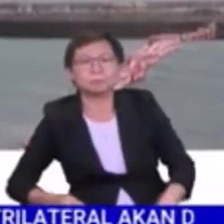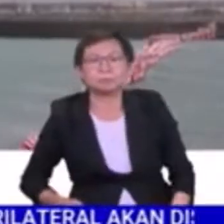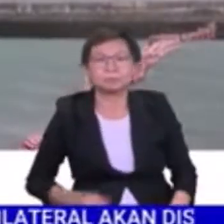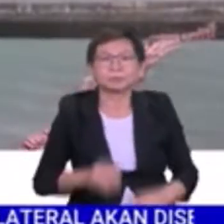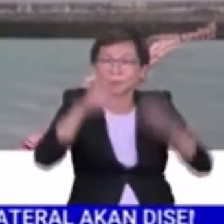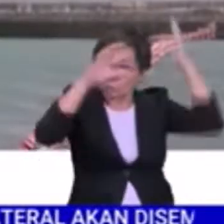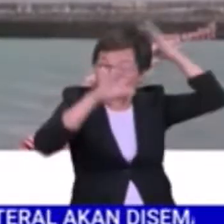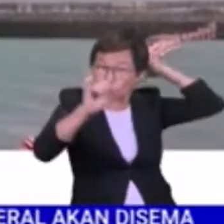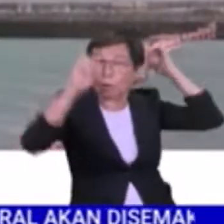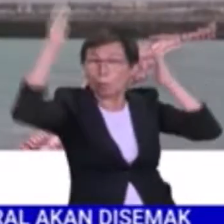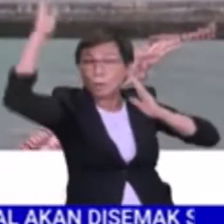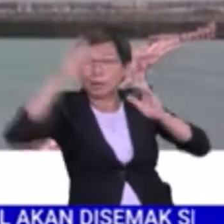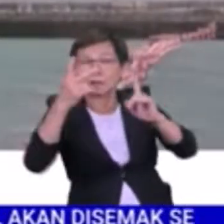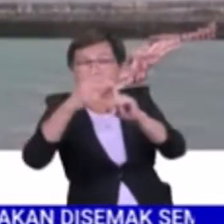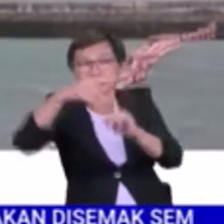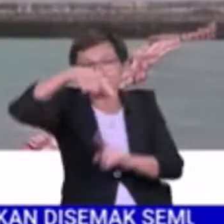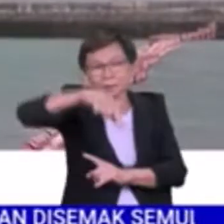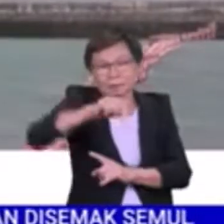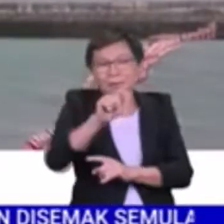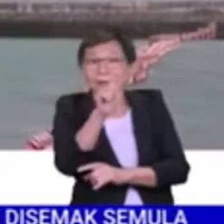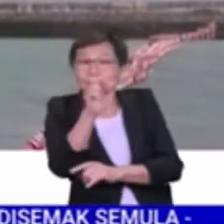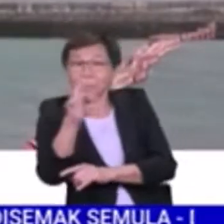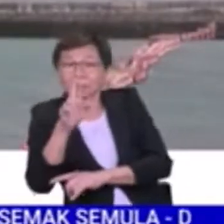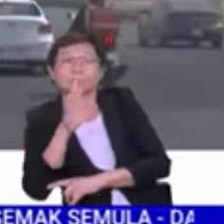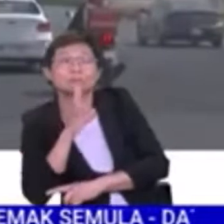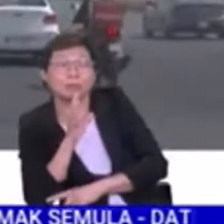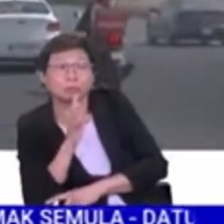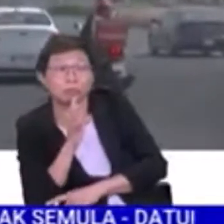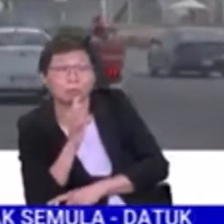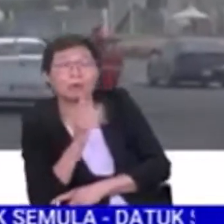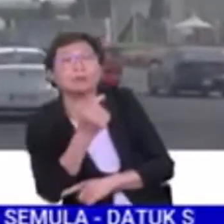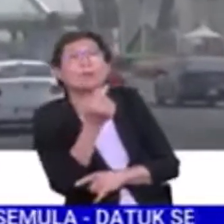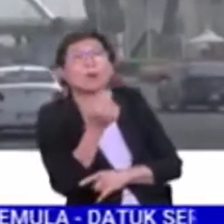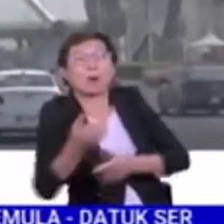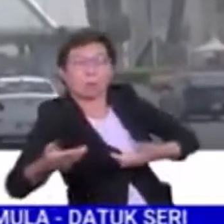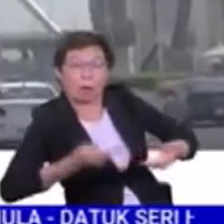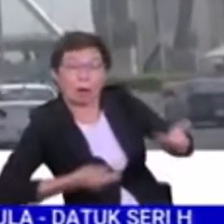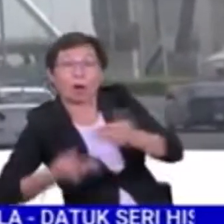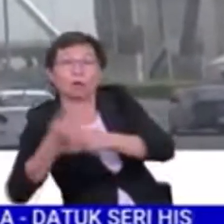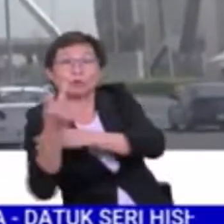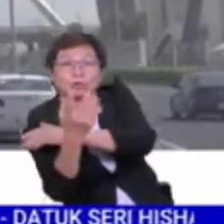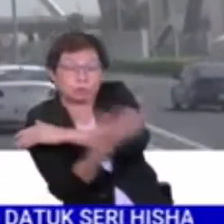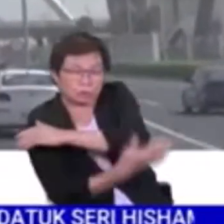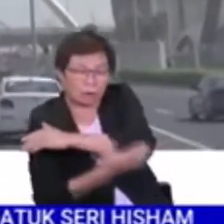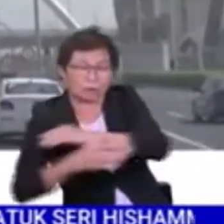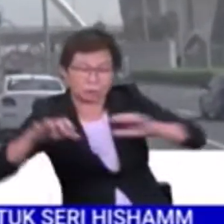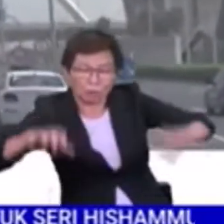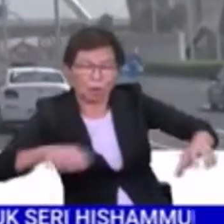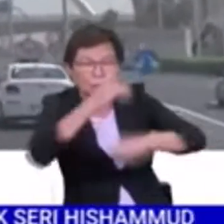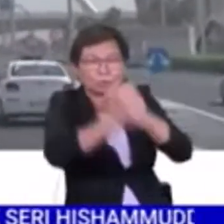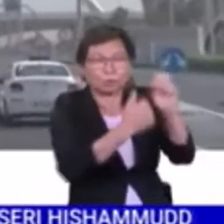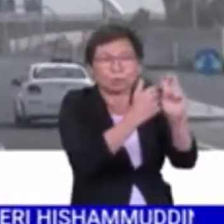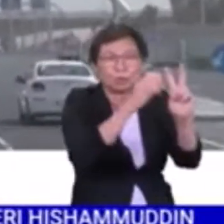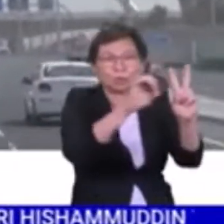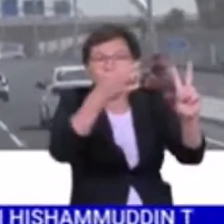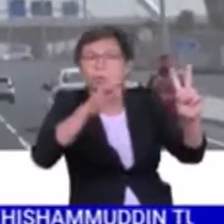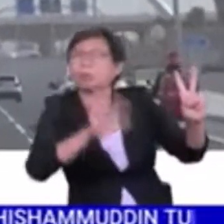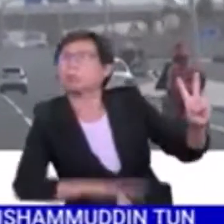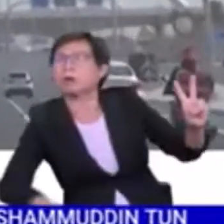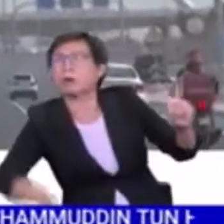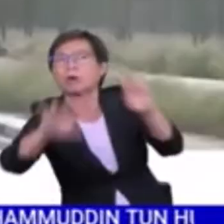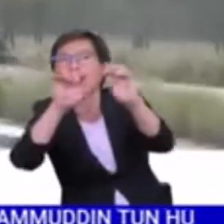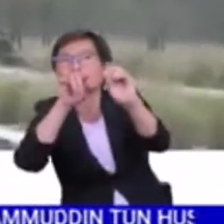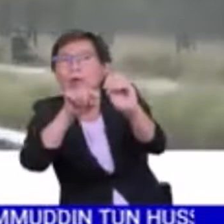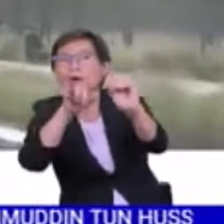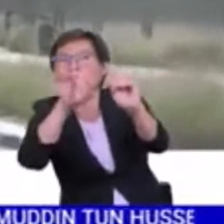Duta Besar Malaysia ke Qatar, Zamsyari Shaharan berkata nilai perdagangan kedua-dua negara pada 2019 adalah sebanyak